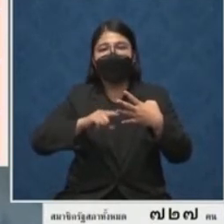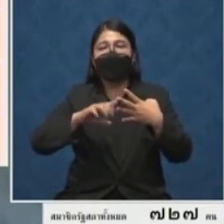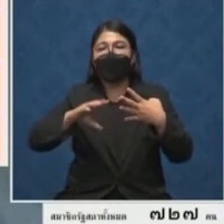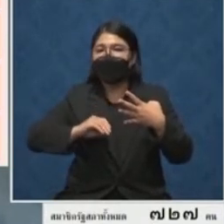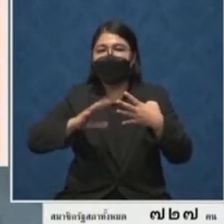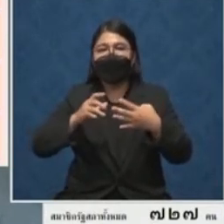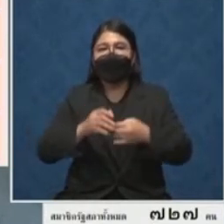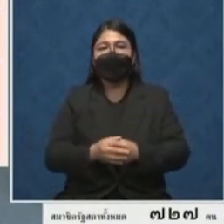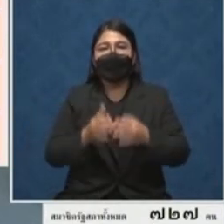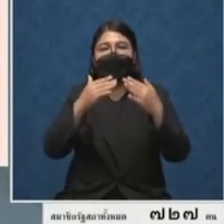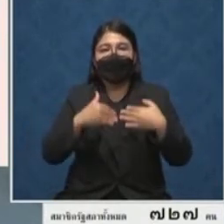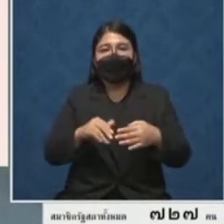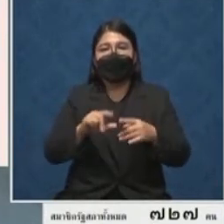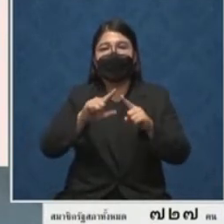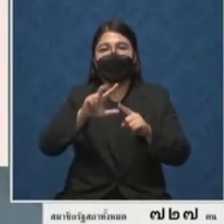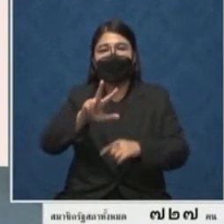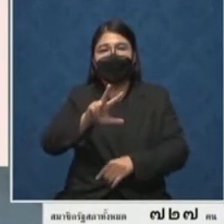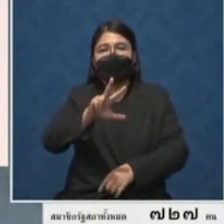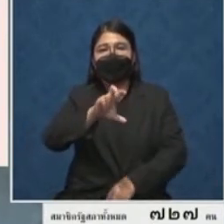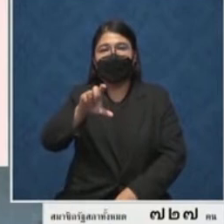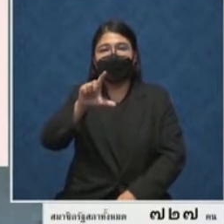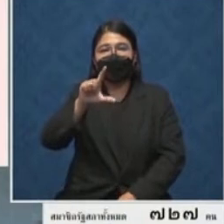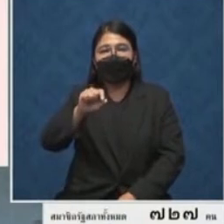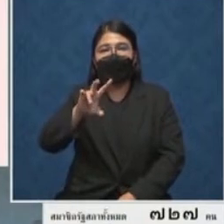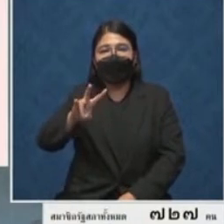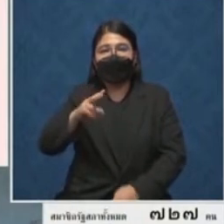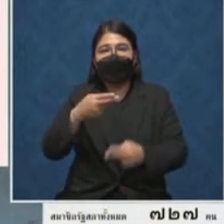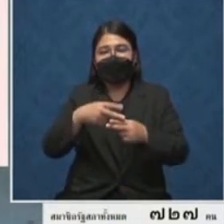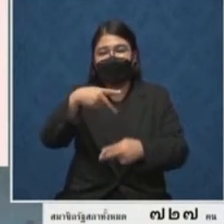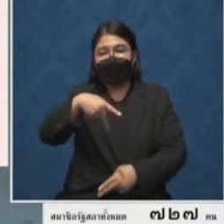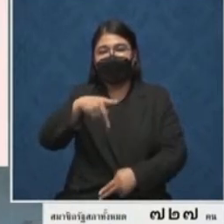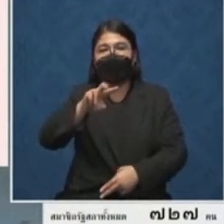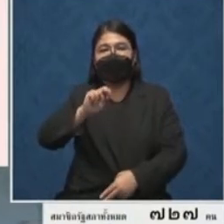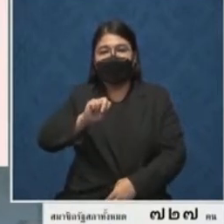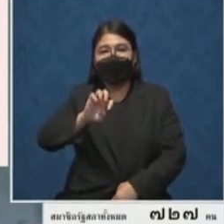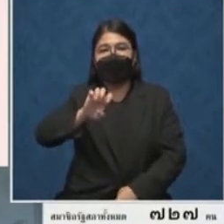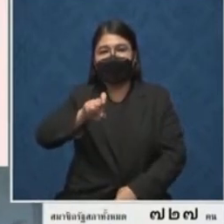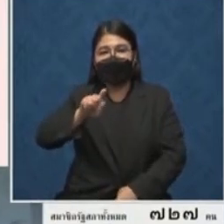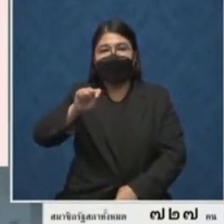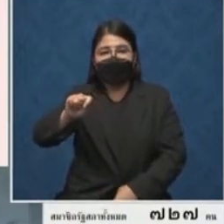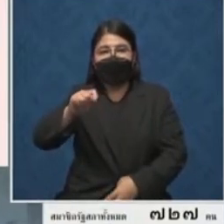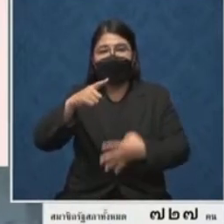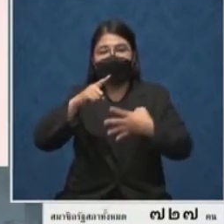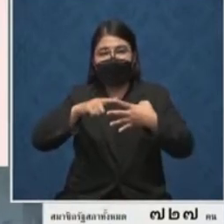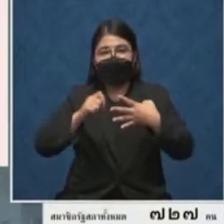327นายพนิษฐ์พิกิจเศษ